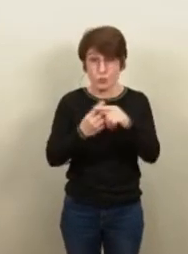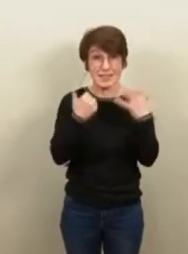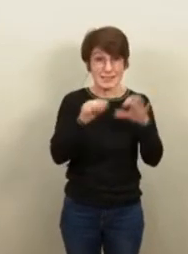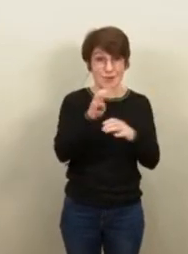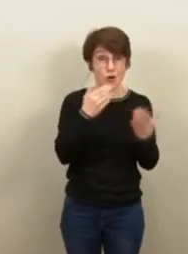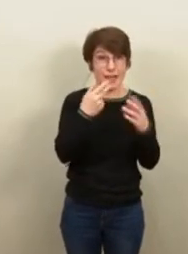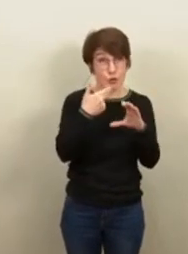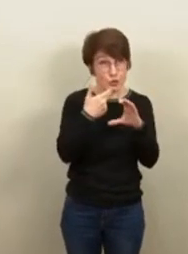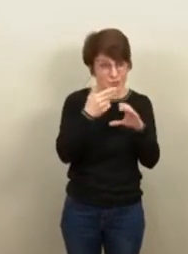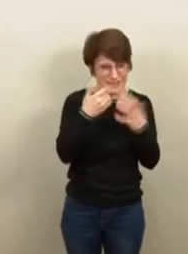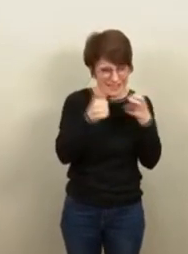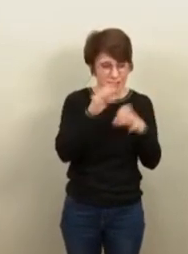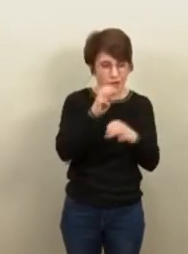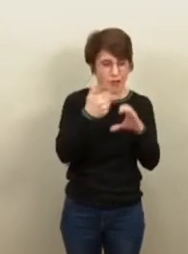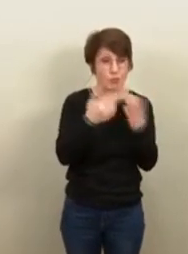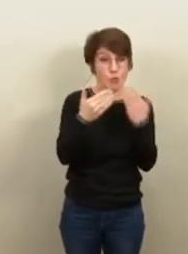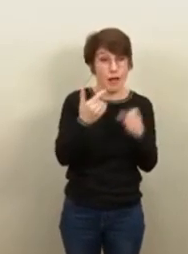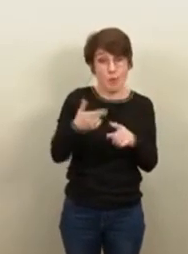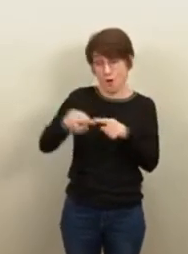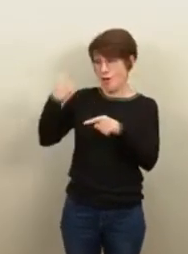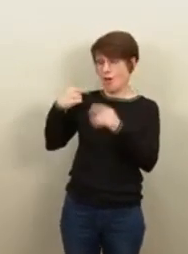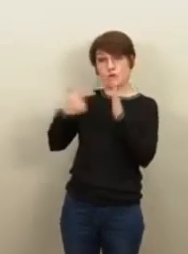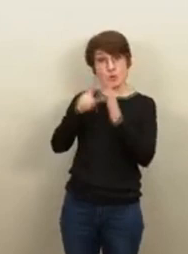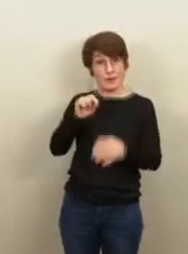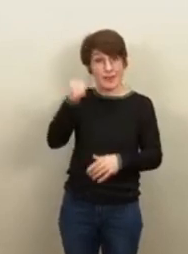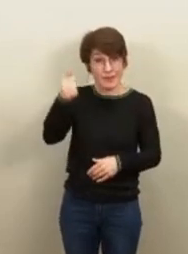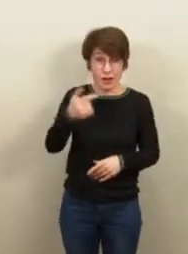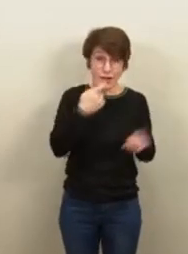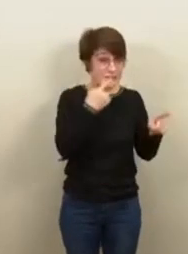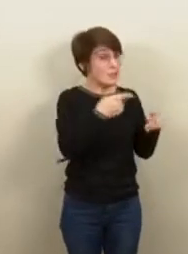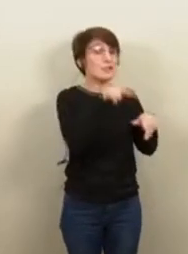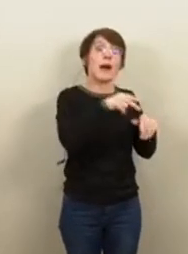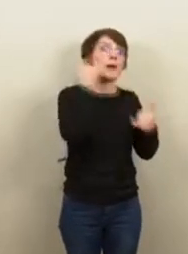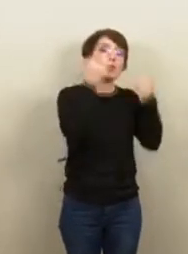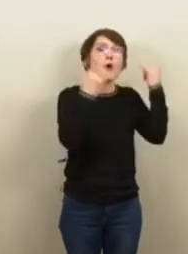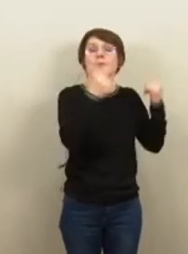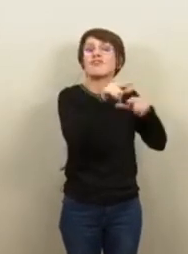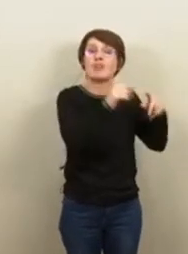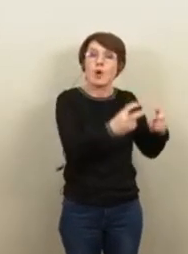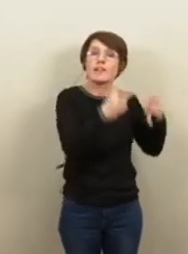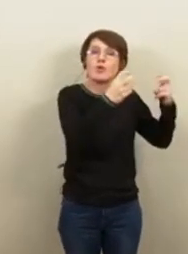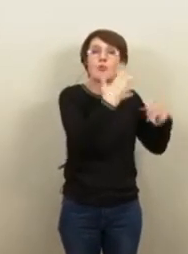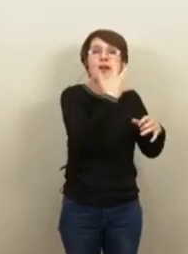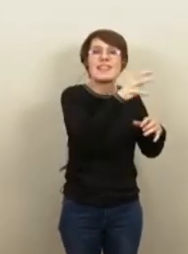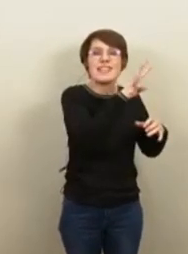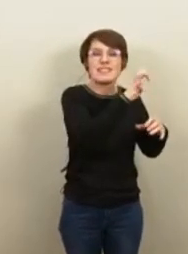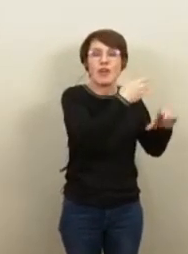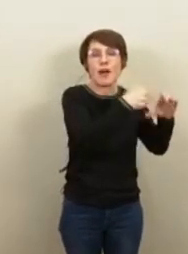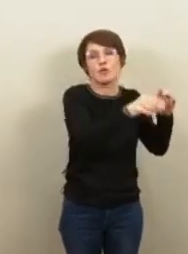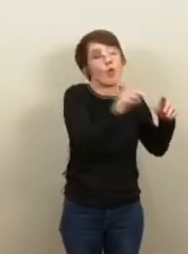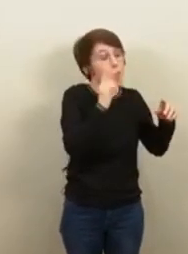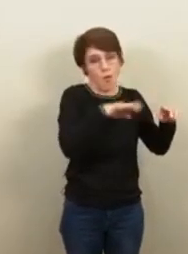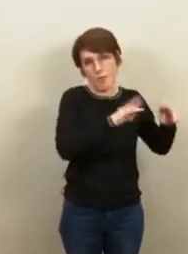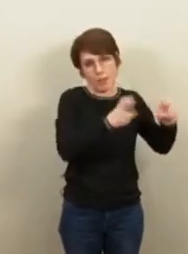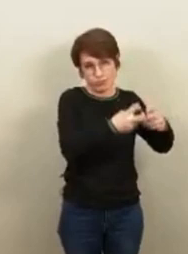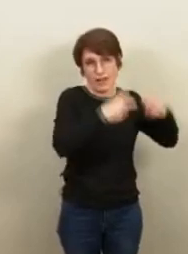2021. Cela pour un appartement qui, s'il le louait 550 € par mois avec l'augmentation de 10 % due à l'inflation,